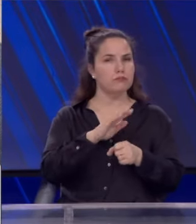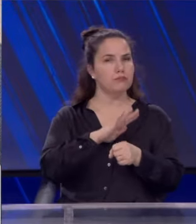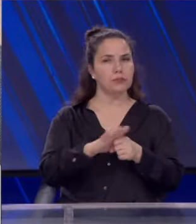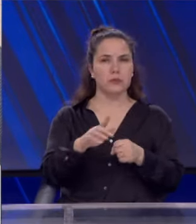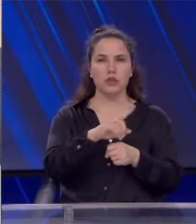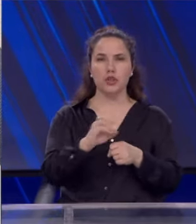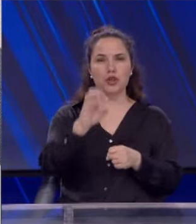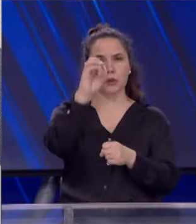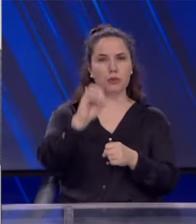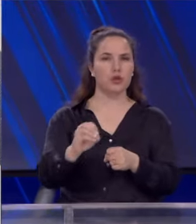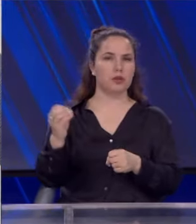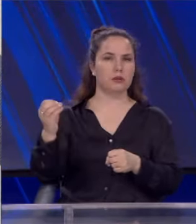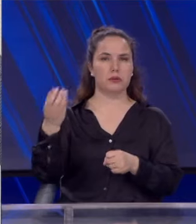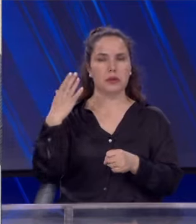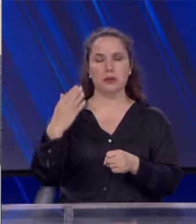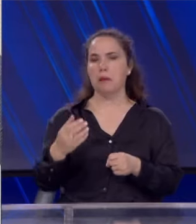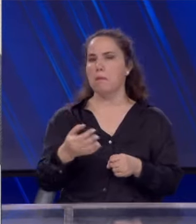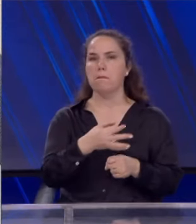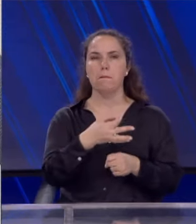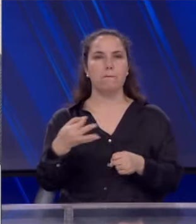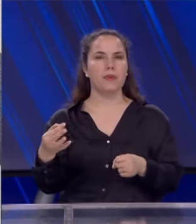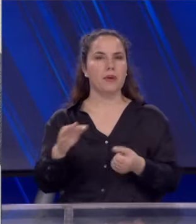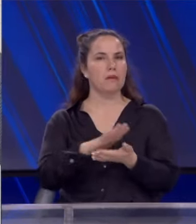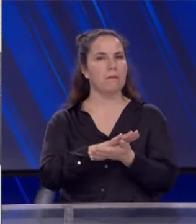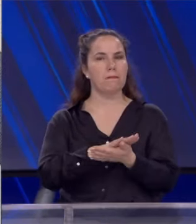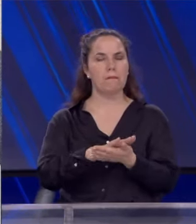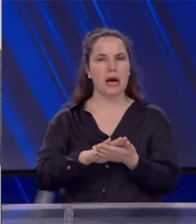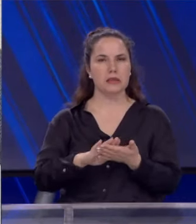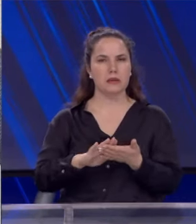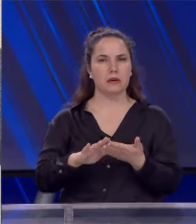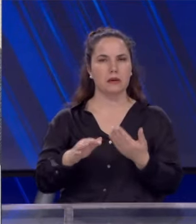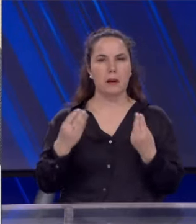motor me djegë të brendshme, pra mjetet hibride plug-in,